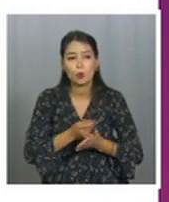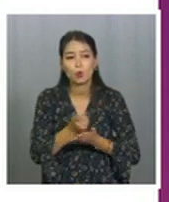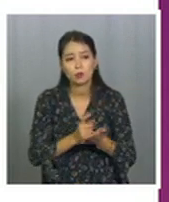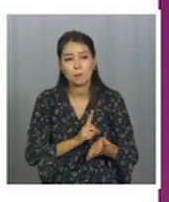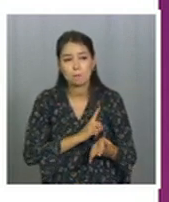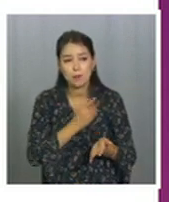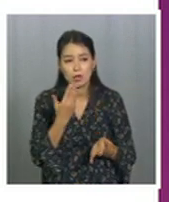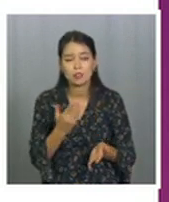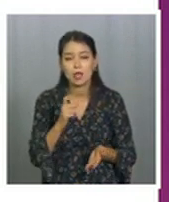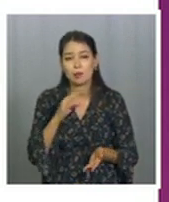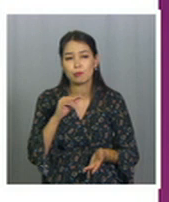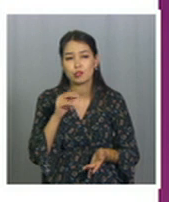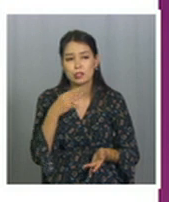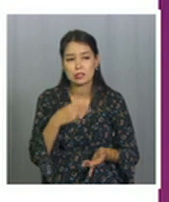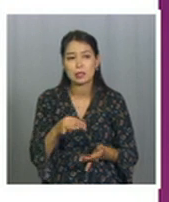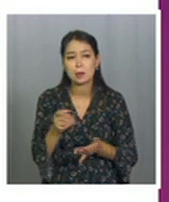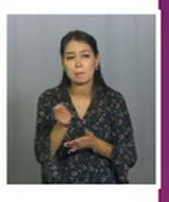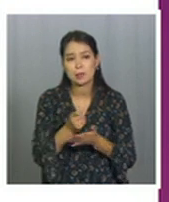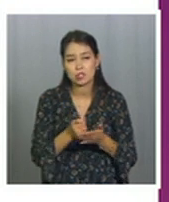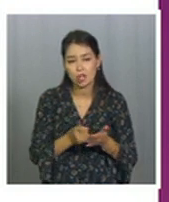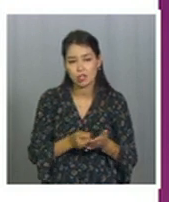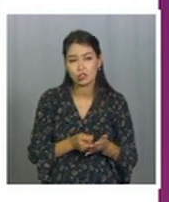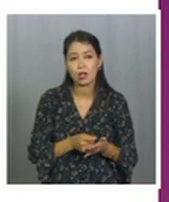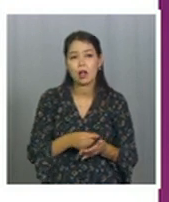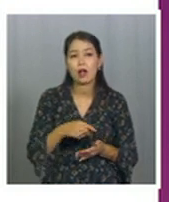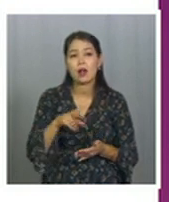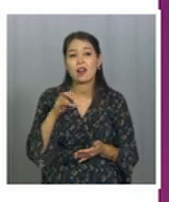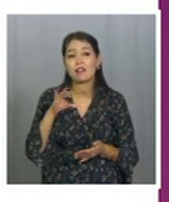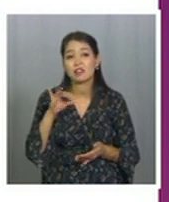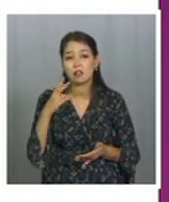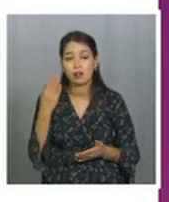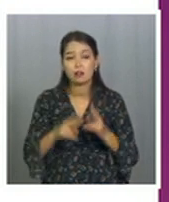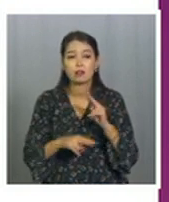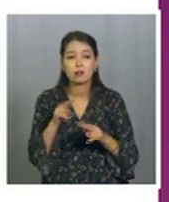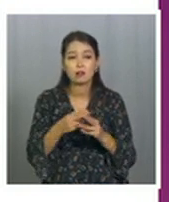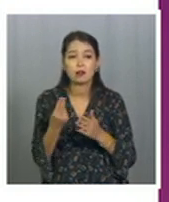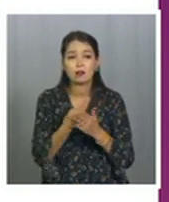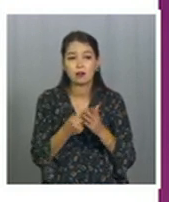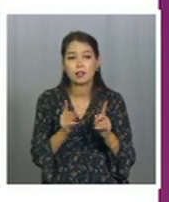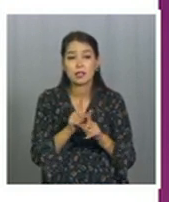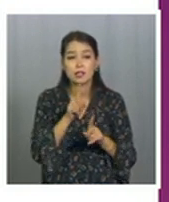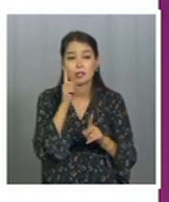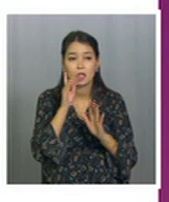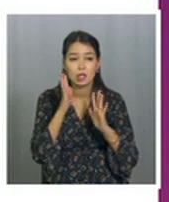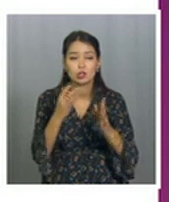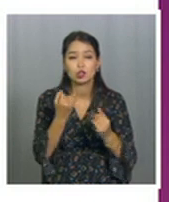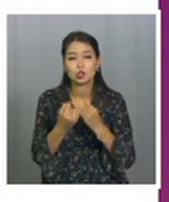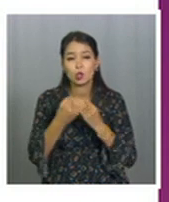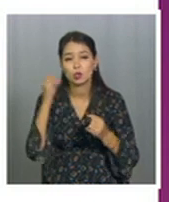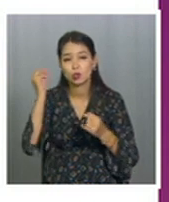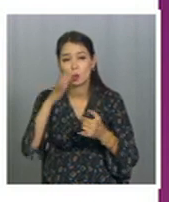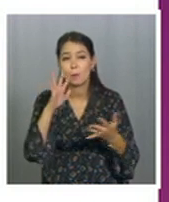пейзажа. Картина Левитана. Настроение картины создают оттенки зеленого, желтые солнечные